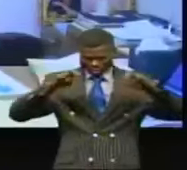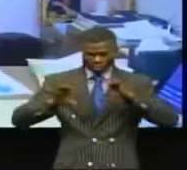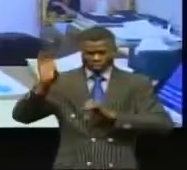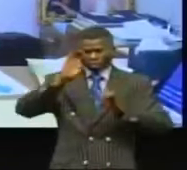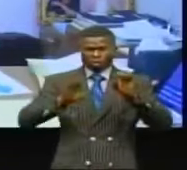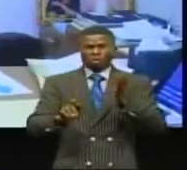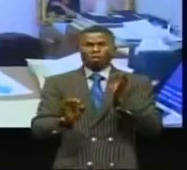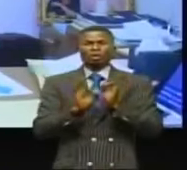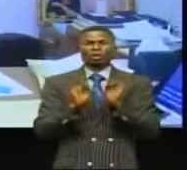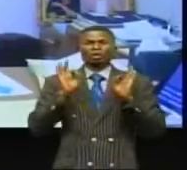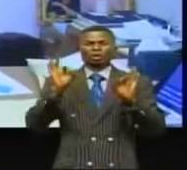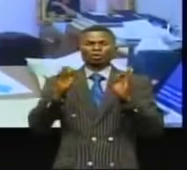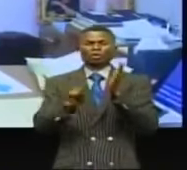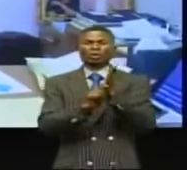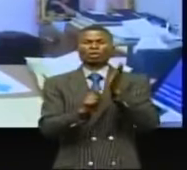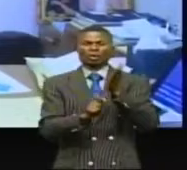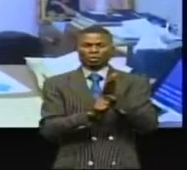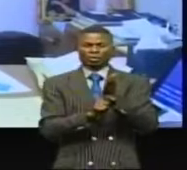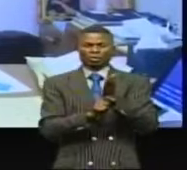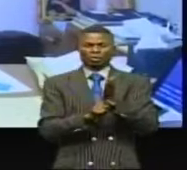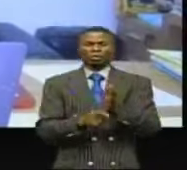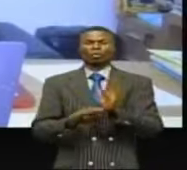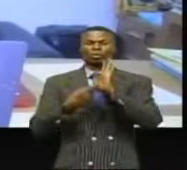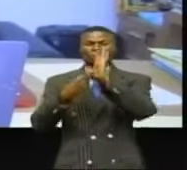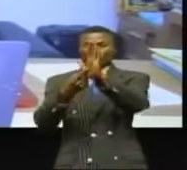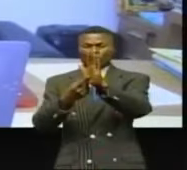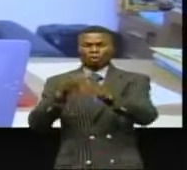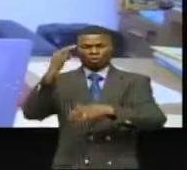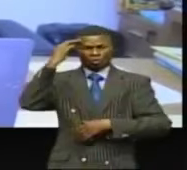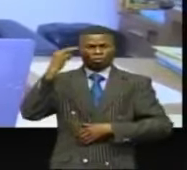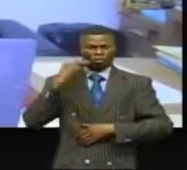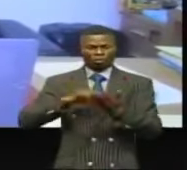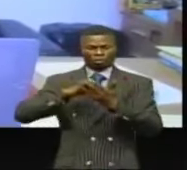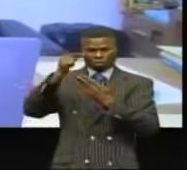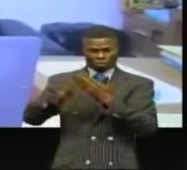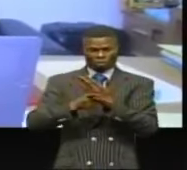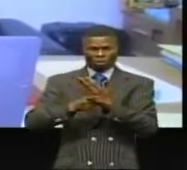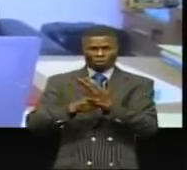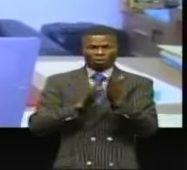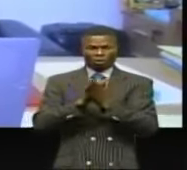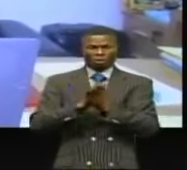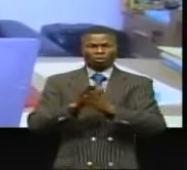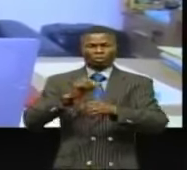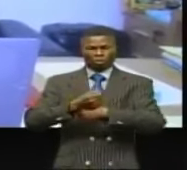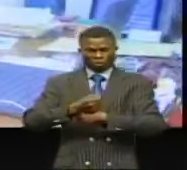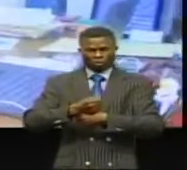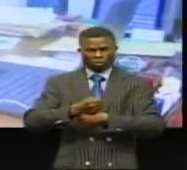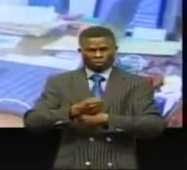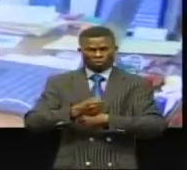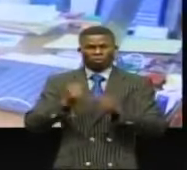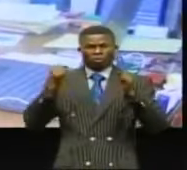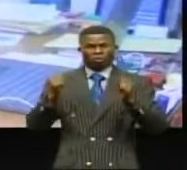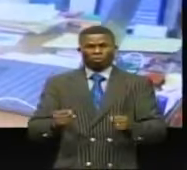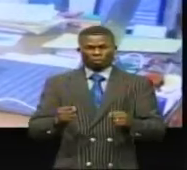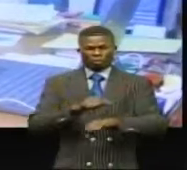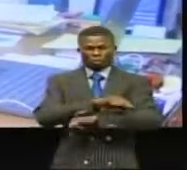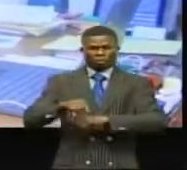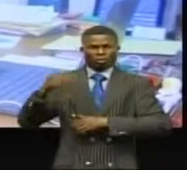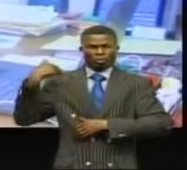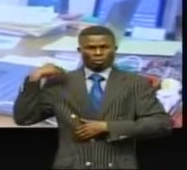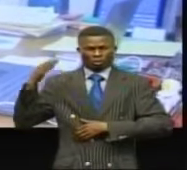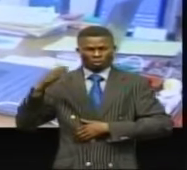Innovation technologique a présenté au Conseil le projet de décret portant création et statut d'un établissement public